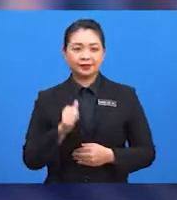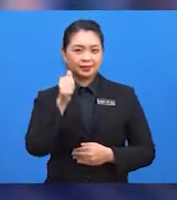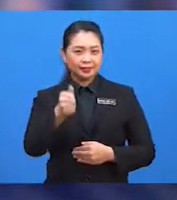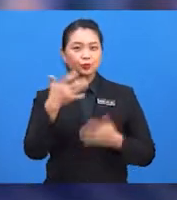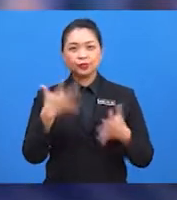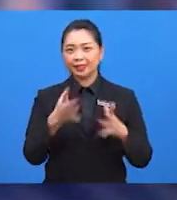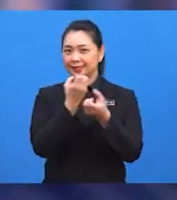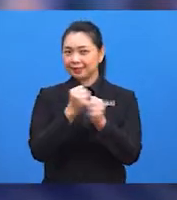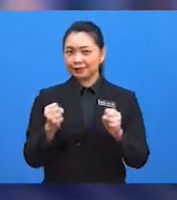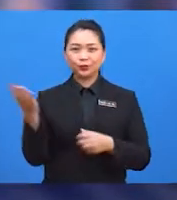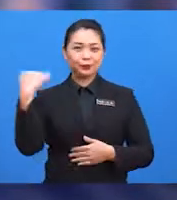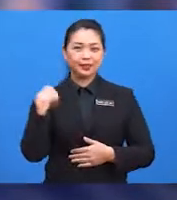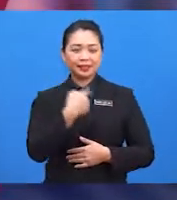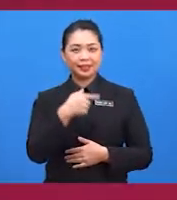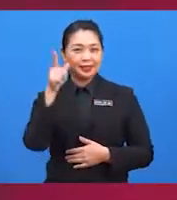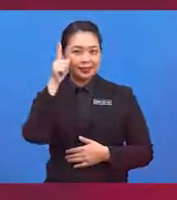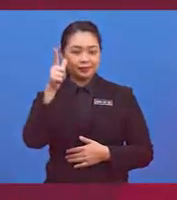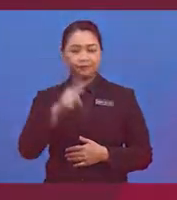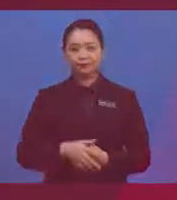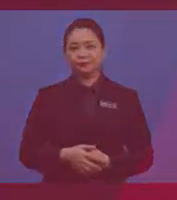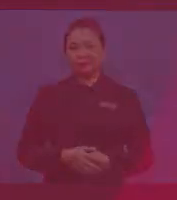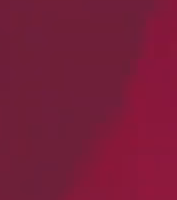bersedia? Jom kita tonton bersama.